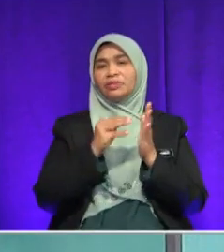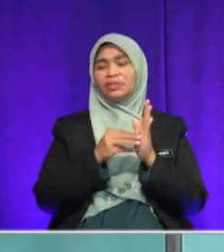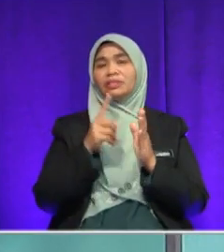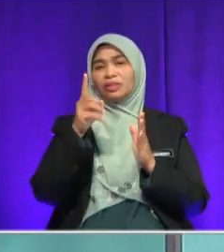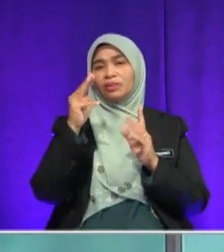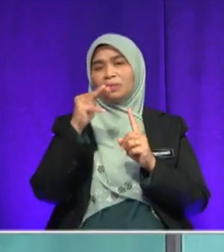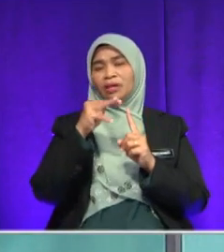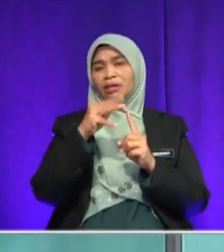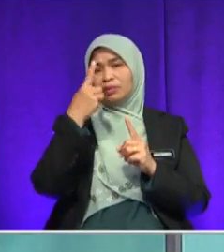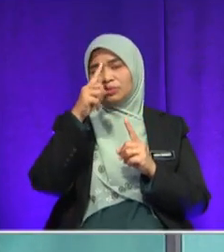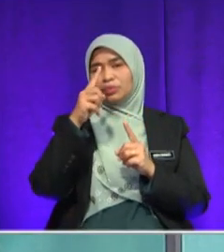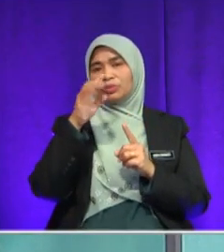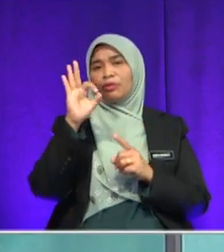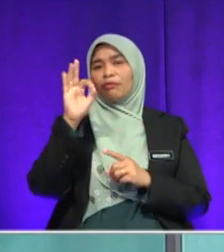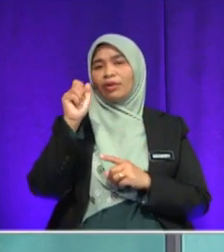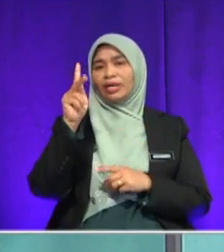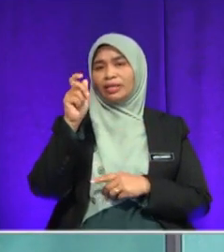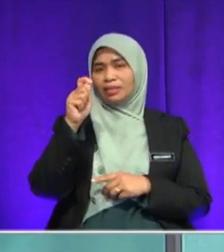fakta, 1 markah untuk